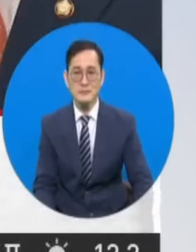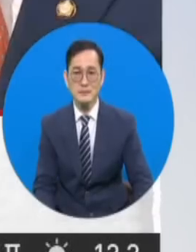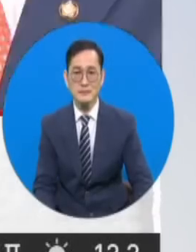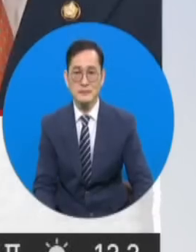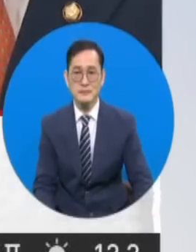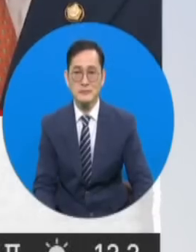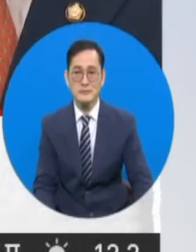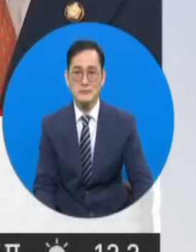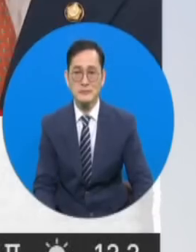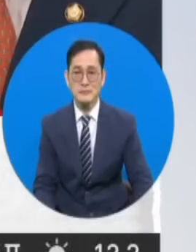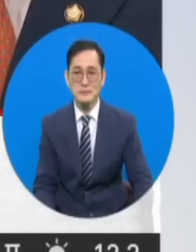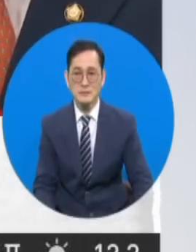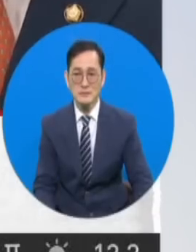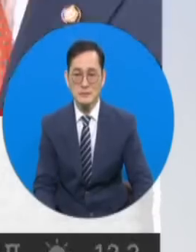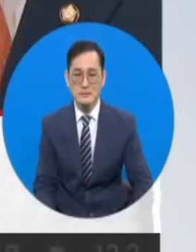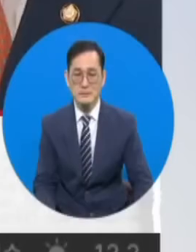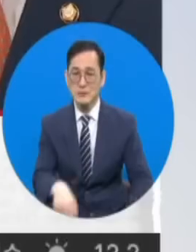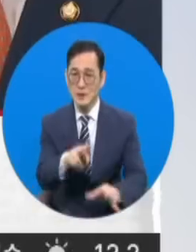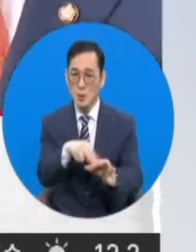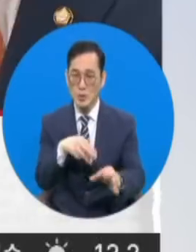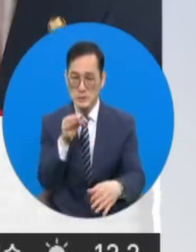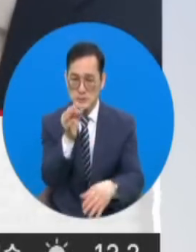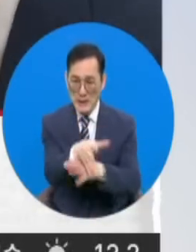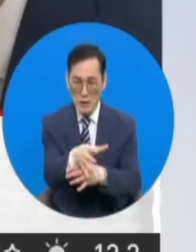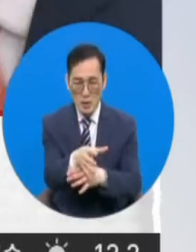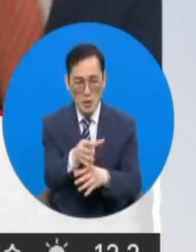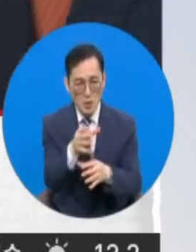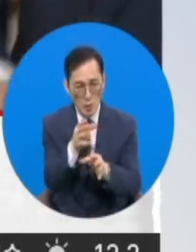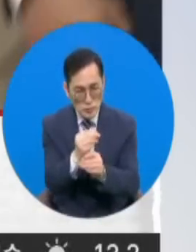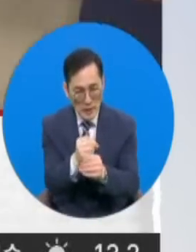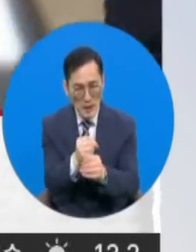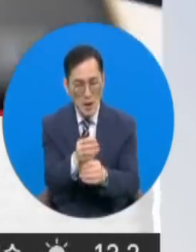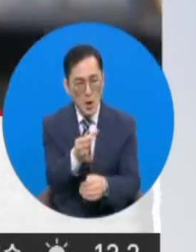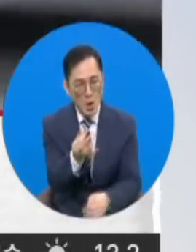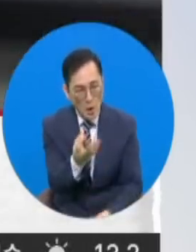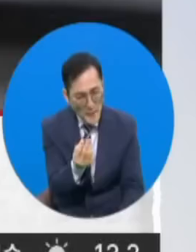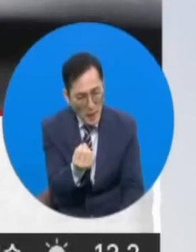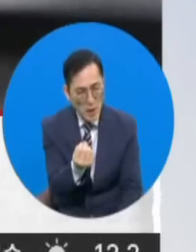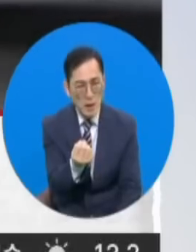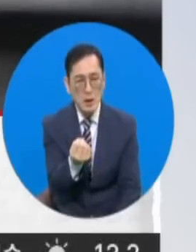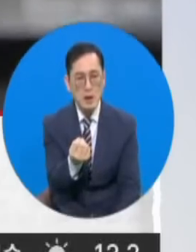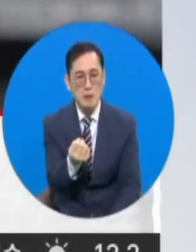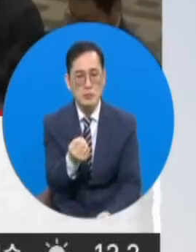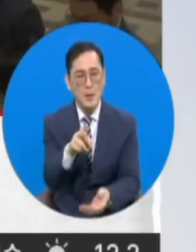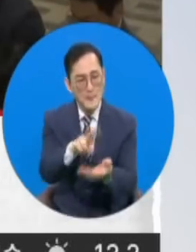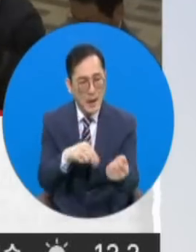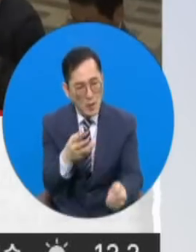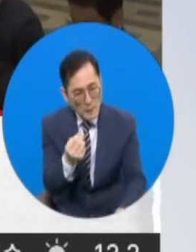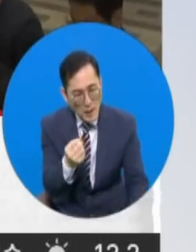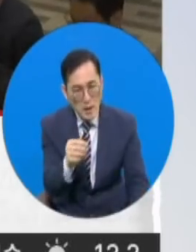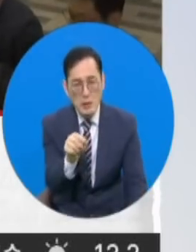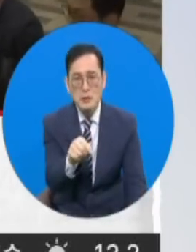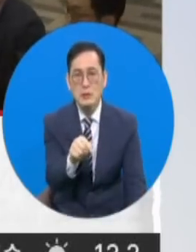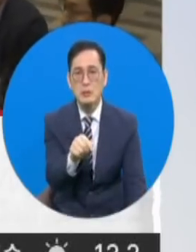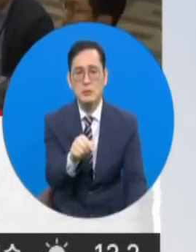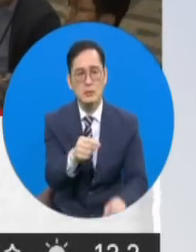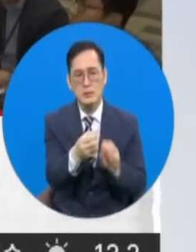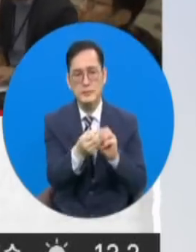그 돈을 샀는지에 대한 설명이 전혀 안 되는 이런 해명은 내로남 안 하고요 사실 이게 지금